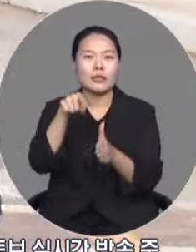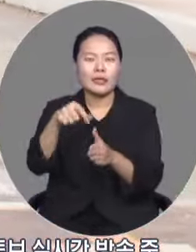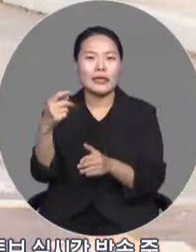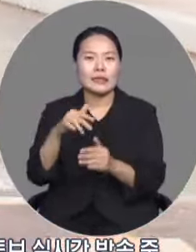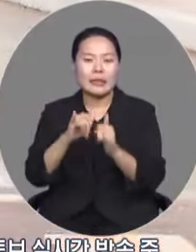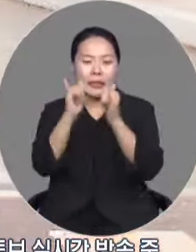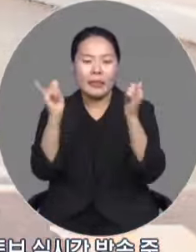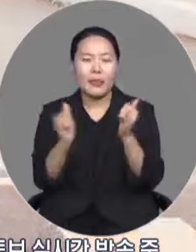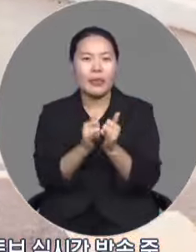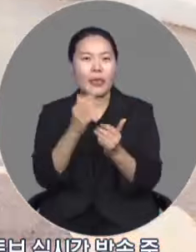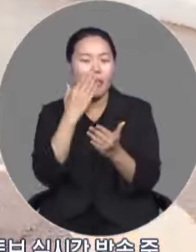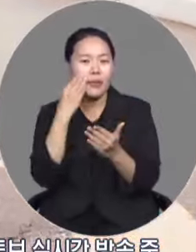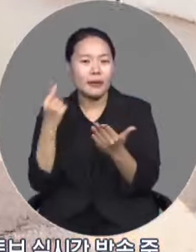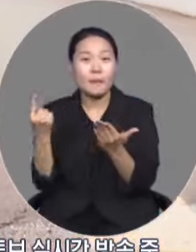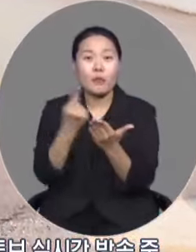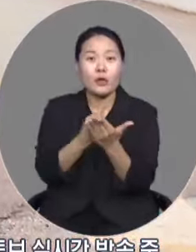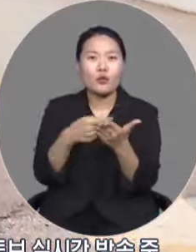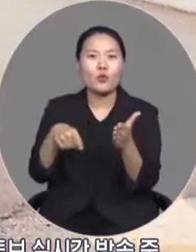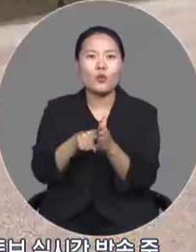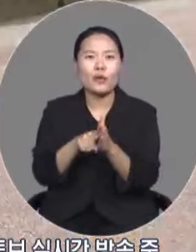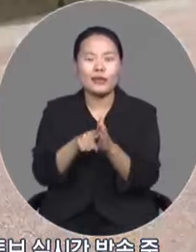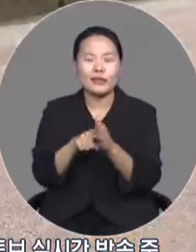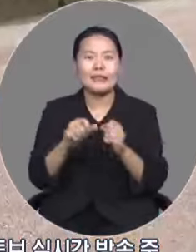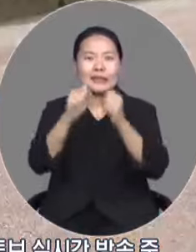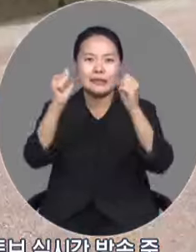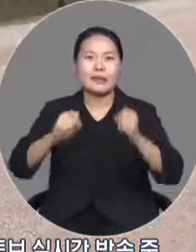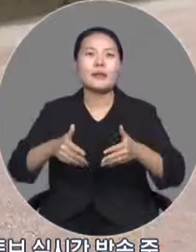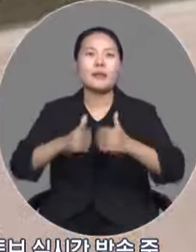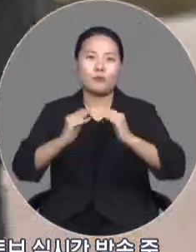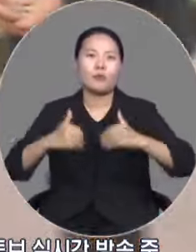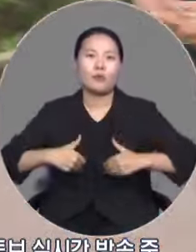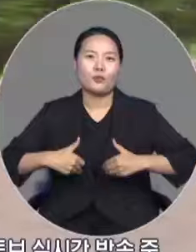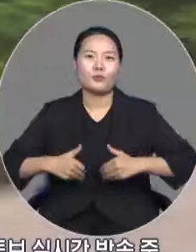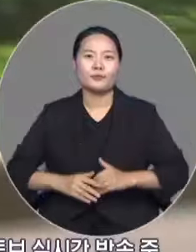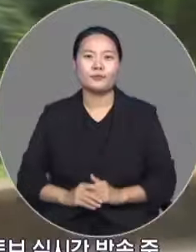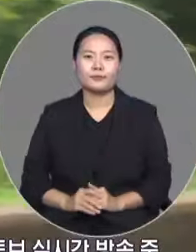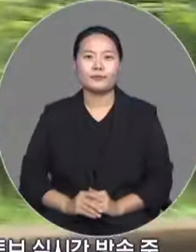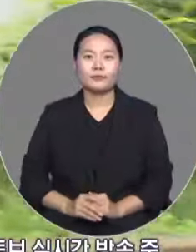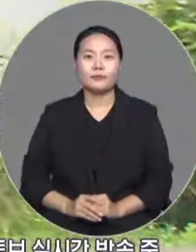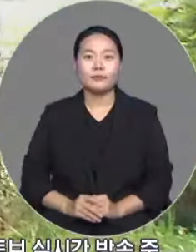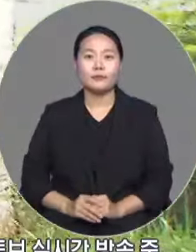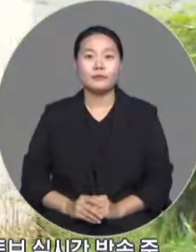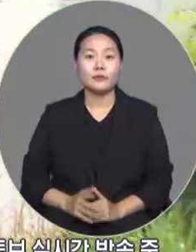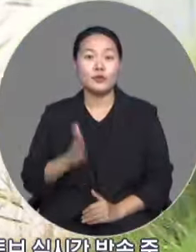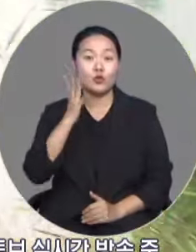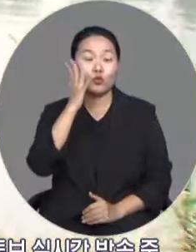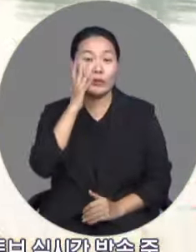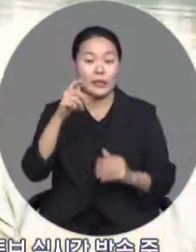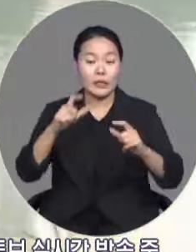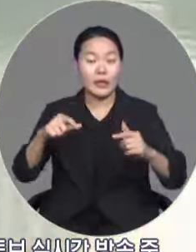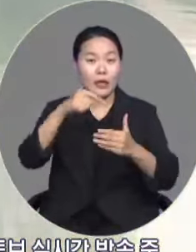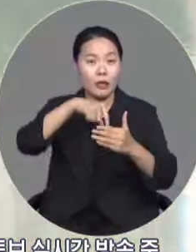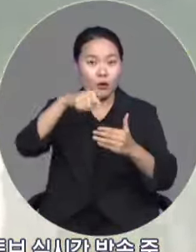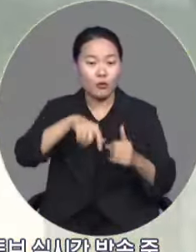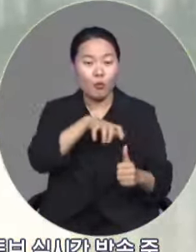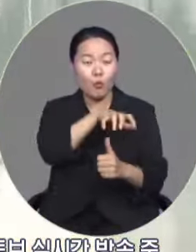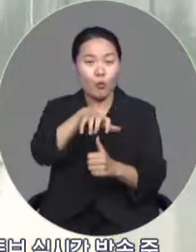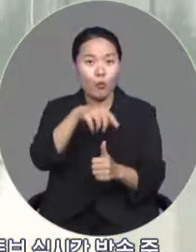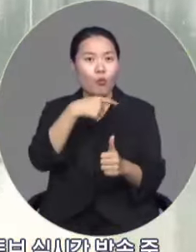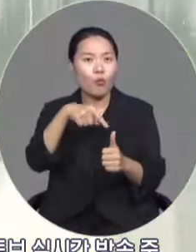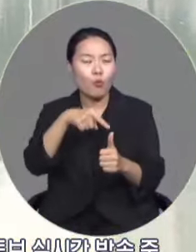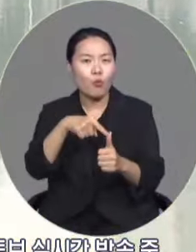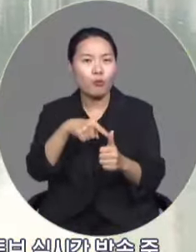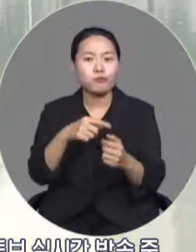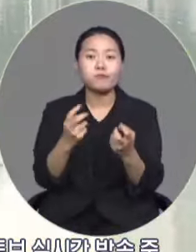다시 사회에 적응하도록 돕는 안전망 구축이 시급한 이유입니다. 그렇다면 울산에서는 소년범 보호와